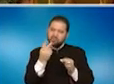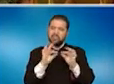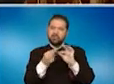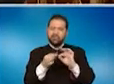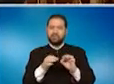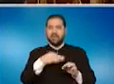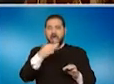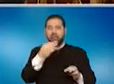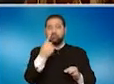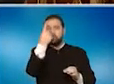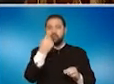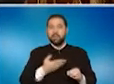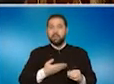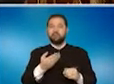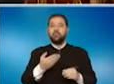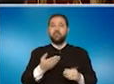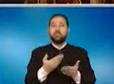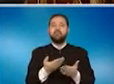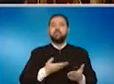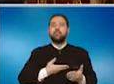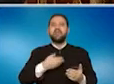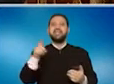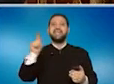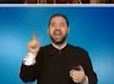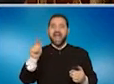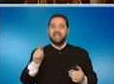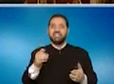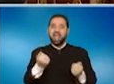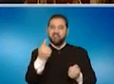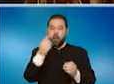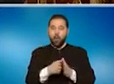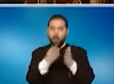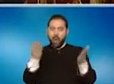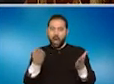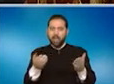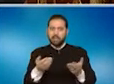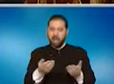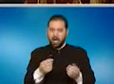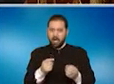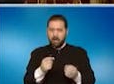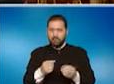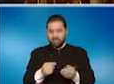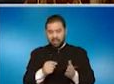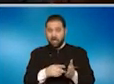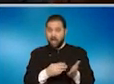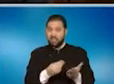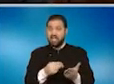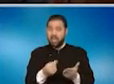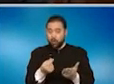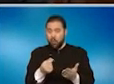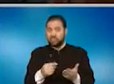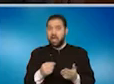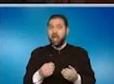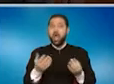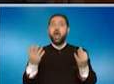acolo. Au zis unii pentru Ava Ghelasie că avea o carte în membrane al cărei preț era de 18 bani. Și